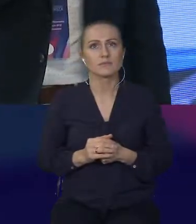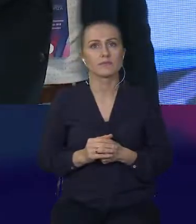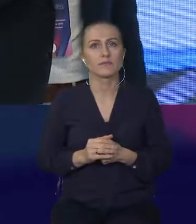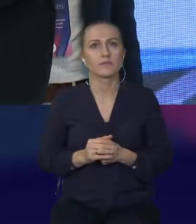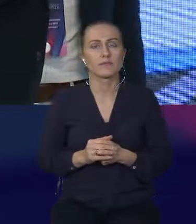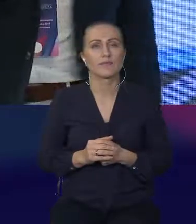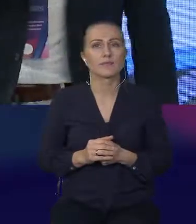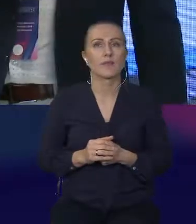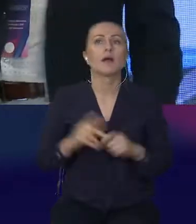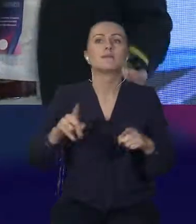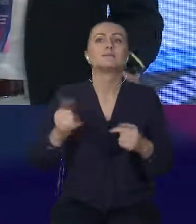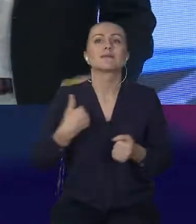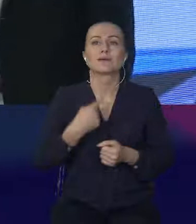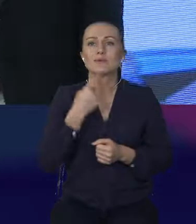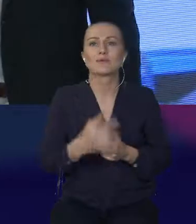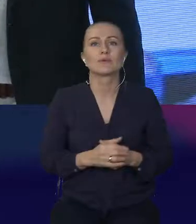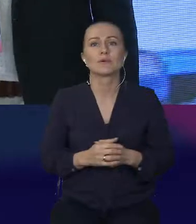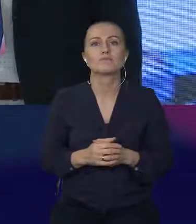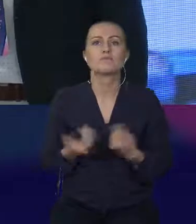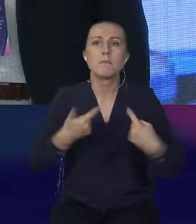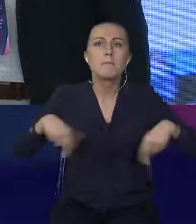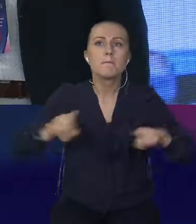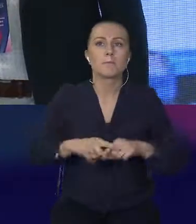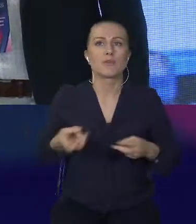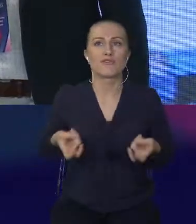Tak jak wspominałem, tworzymy